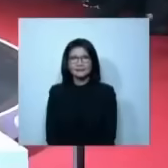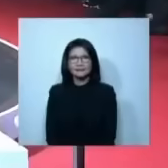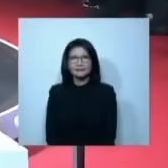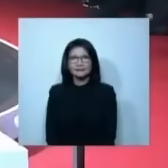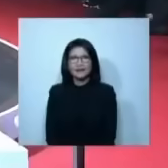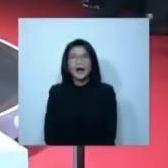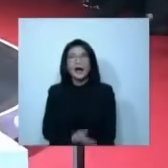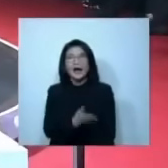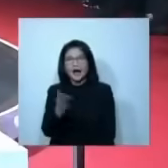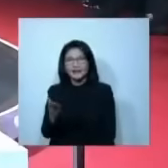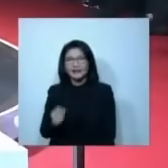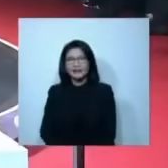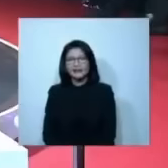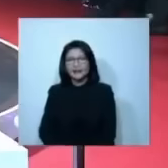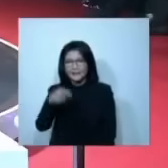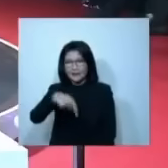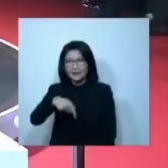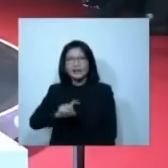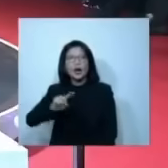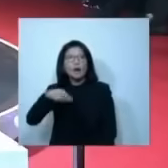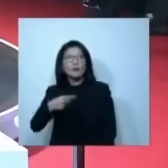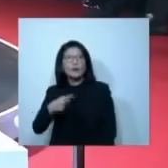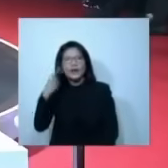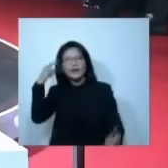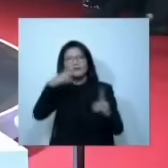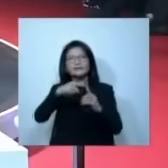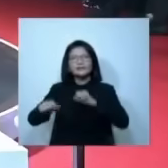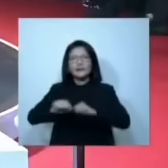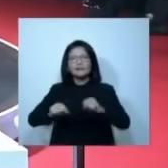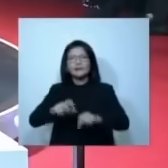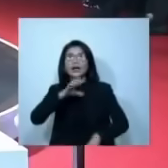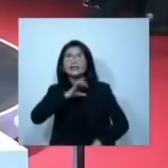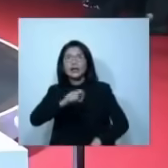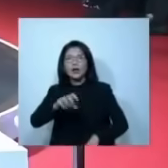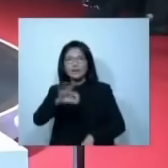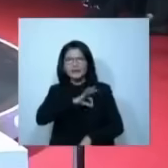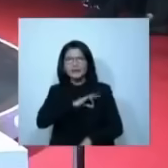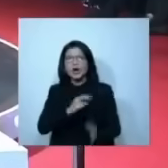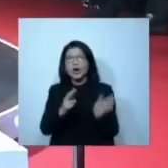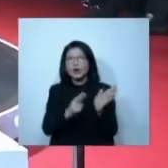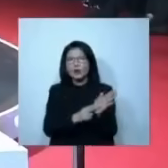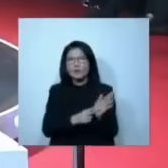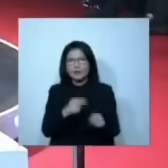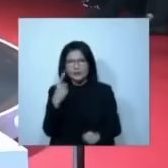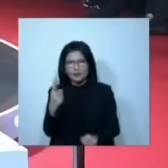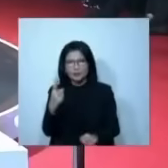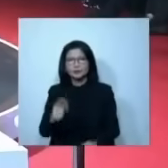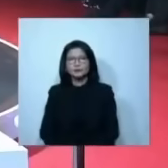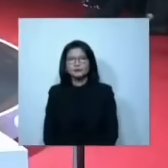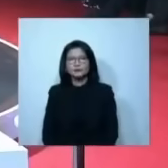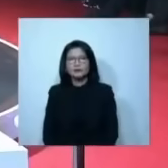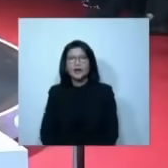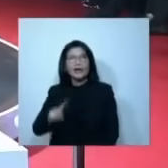Karena belum ada sesuatu yang meyakinkan bahwa yang dia akan pilih yang benar-benar deserable kandidat